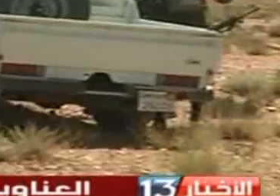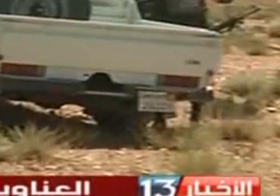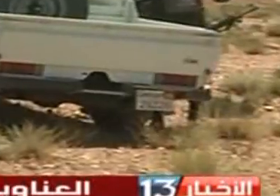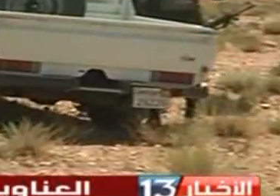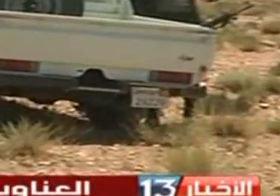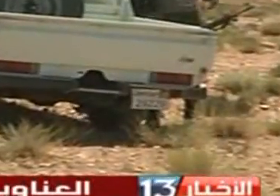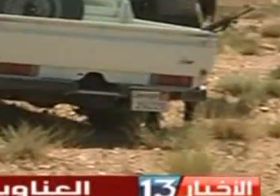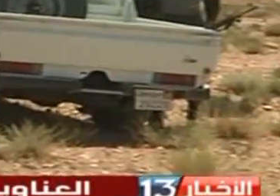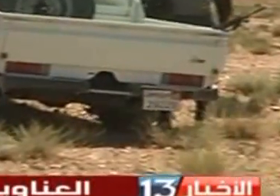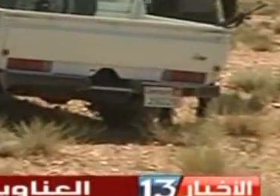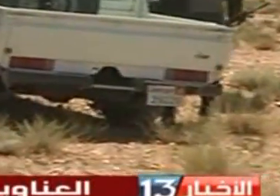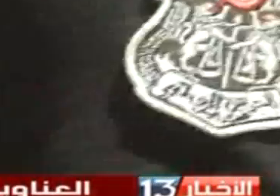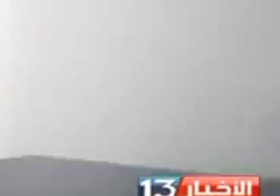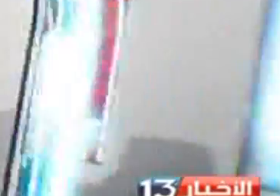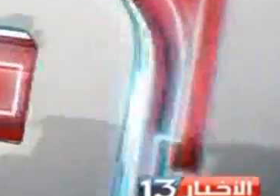فجراً.